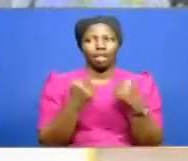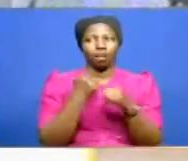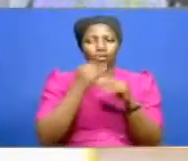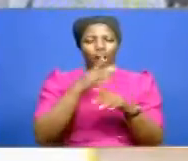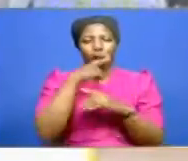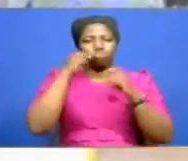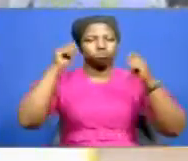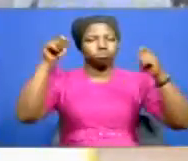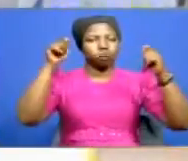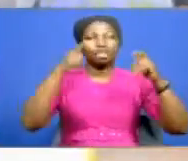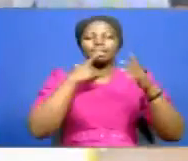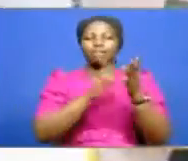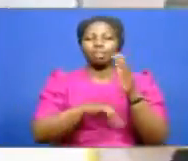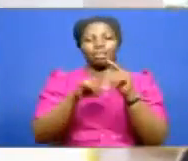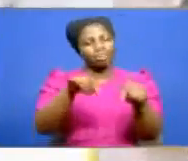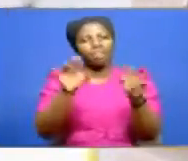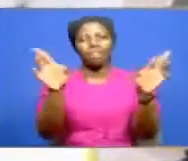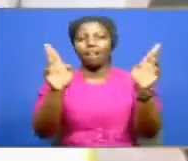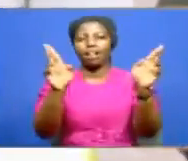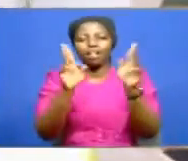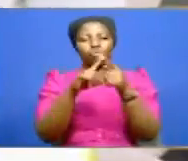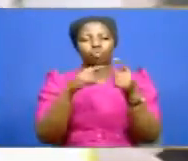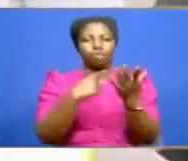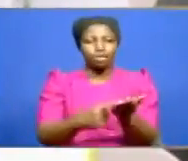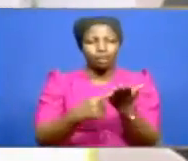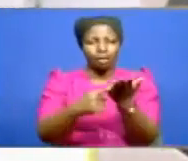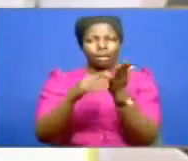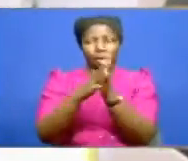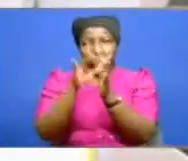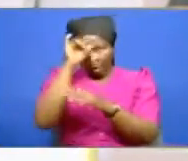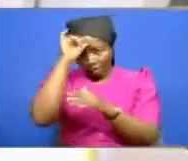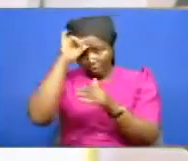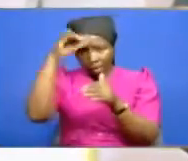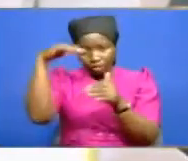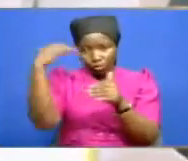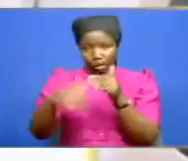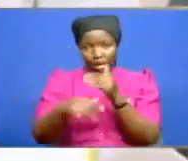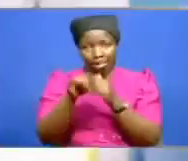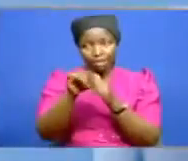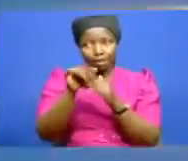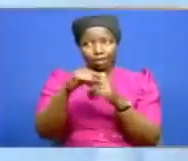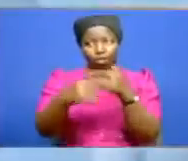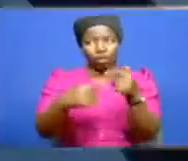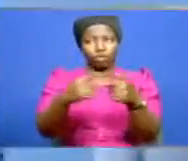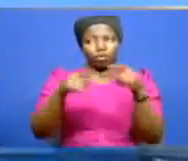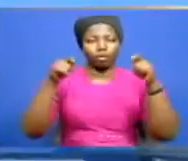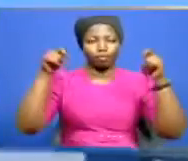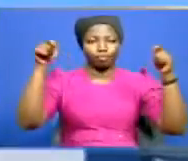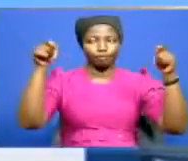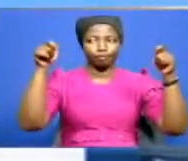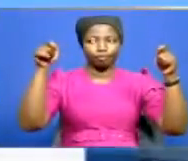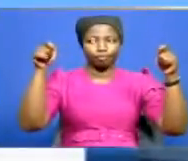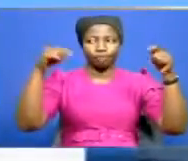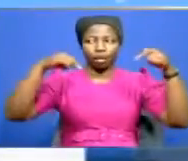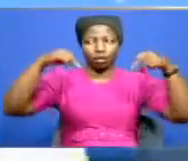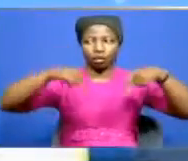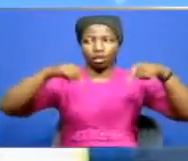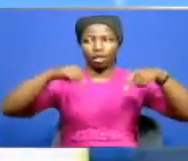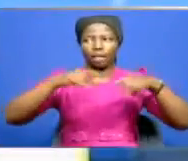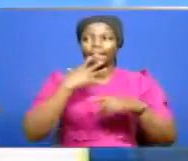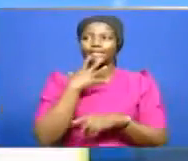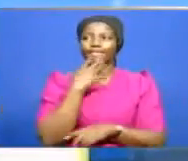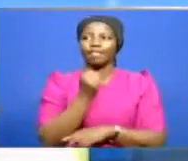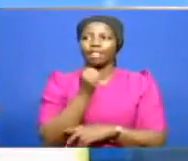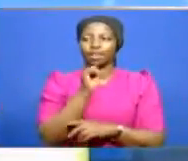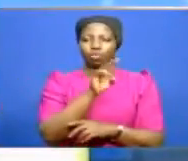wako tayari kwa mashauriano na serikali ili kukomesha mgomo huu unaoendelea. Today